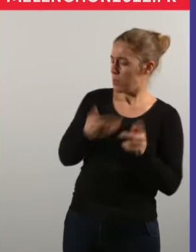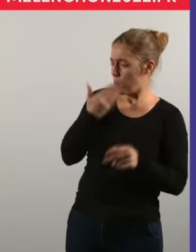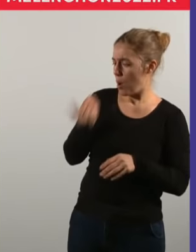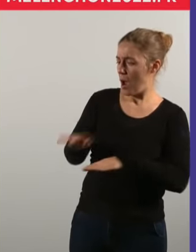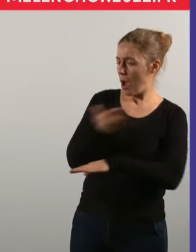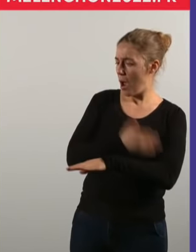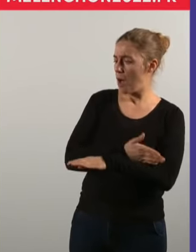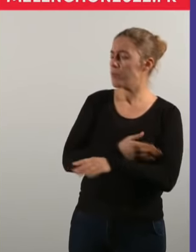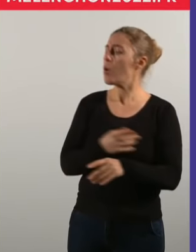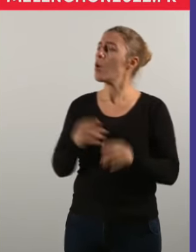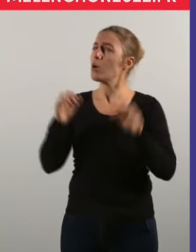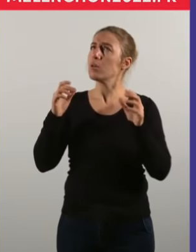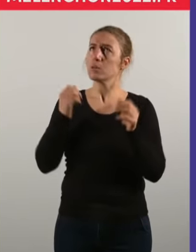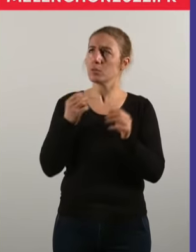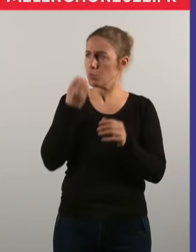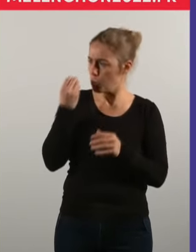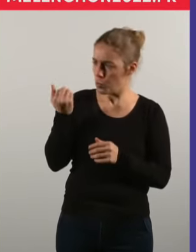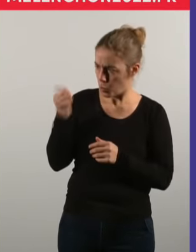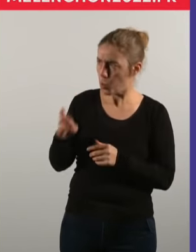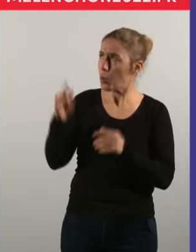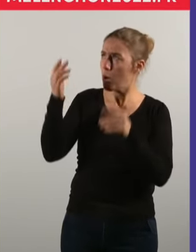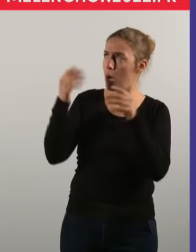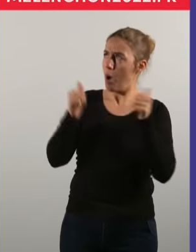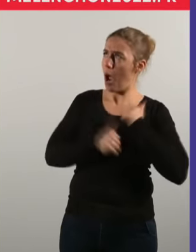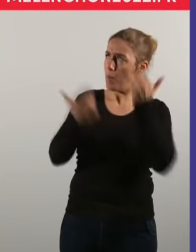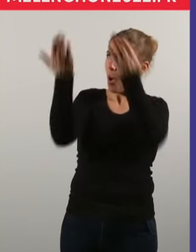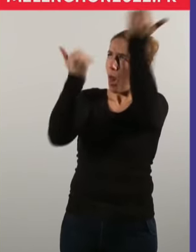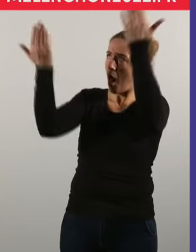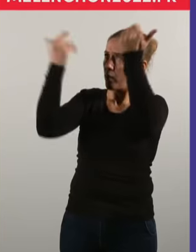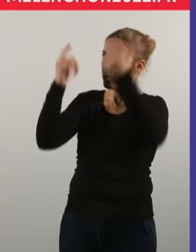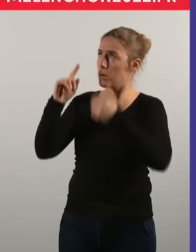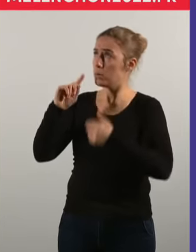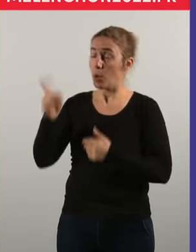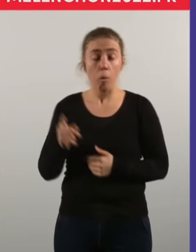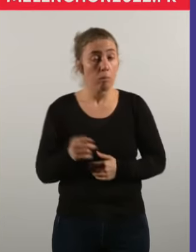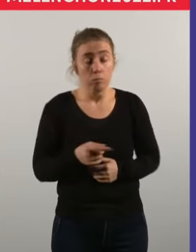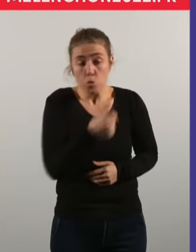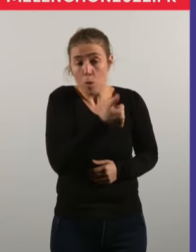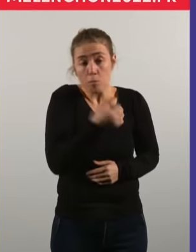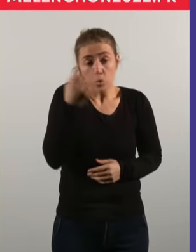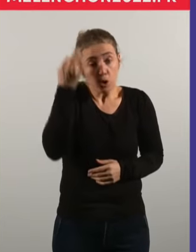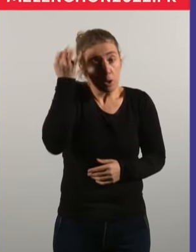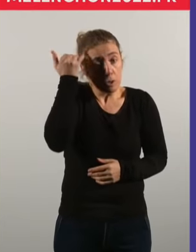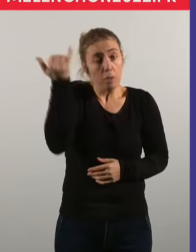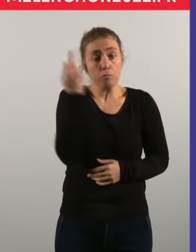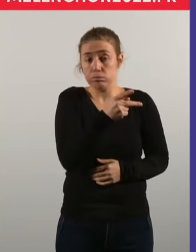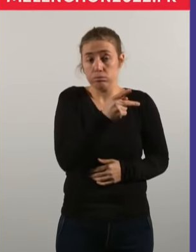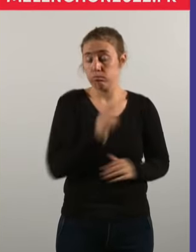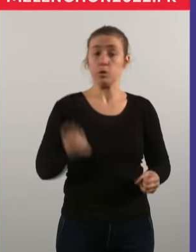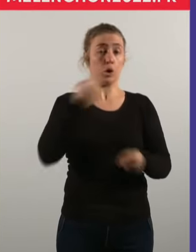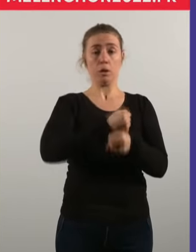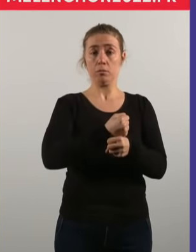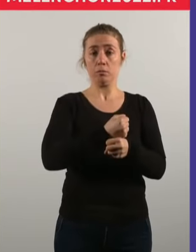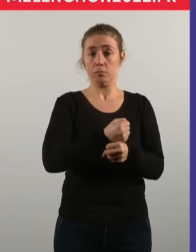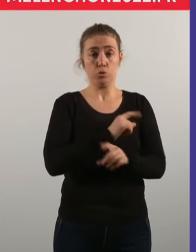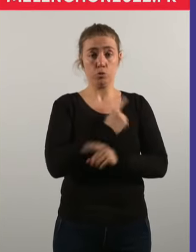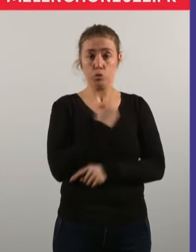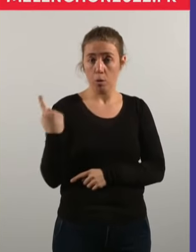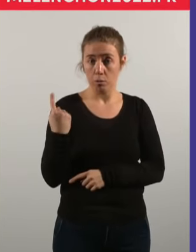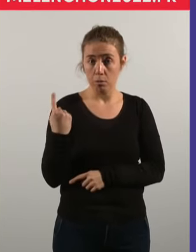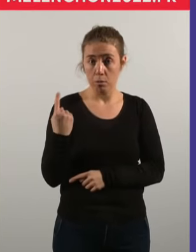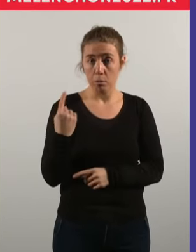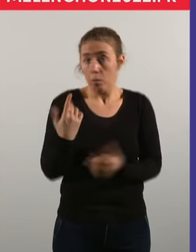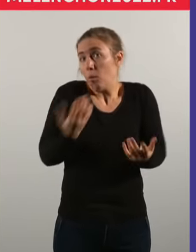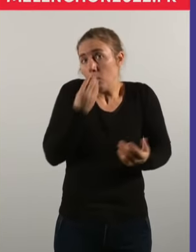du désarmement de l'espace. Il l'a fait comme il a fait tout le reste, parce qu'il l'a décidé tout seul, et que du moment qu'il l'a